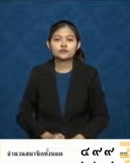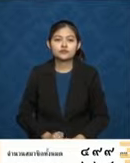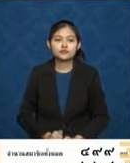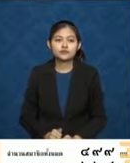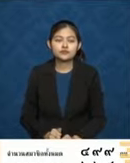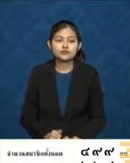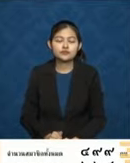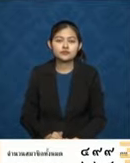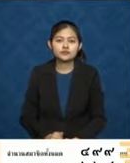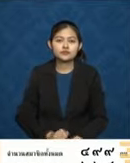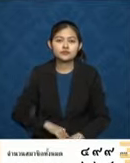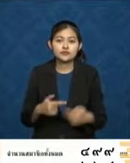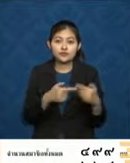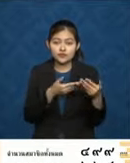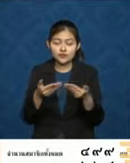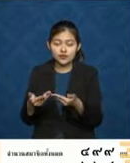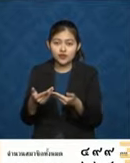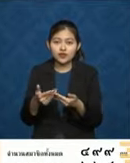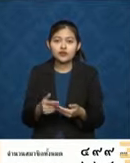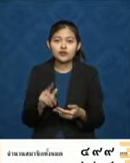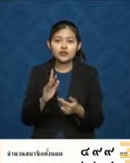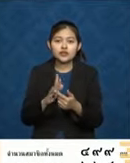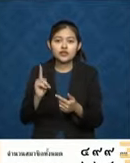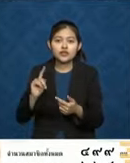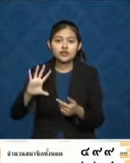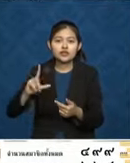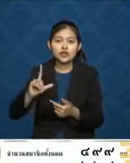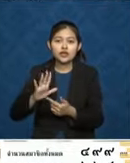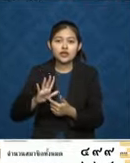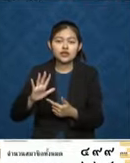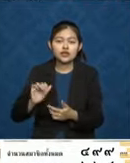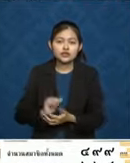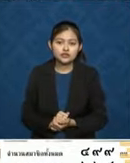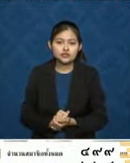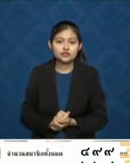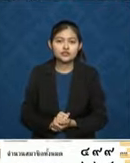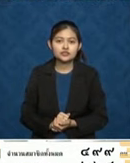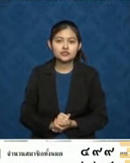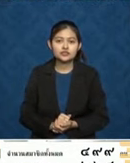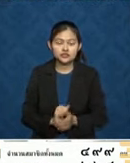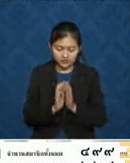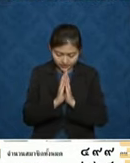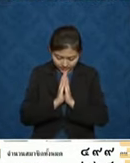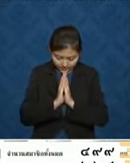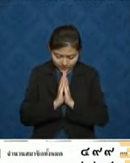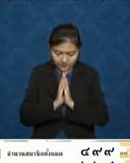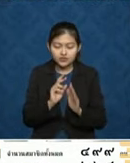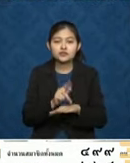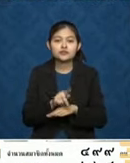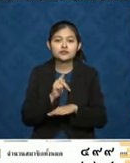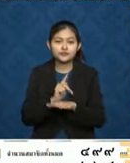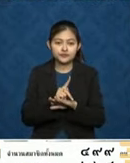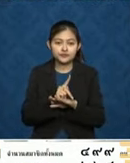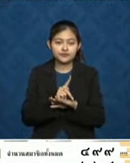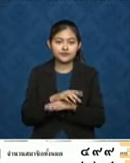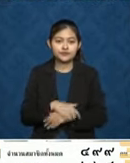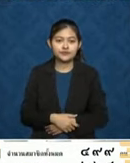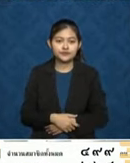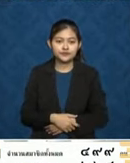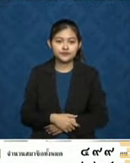ไปขอเชิญคุณเกชาศักดิ์สมบูรณ์ครับกราบเรียนท่านประธานสภาที่